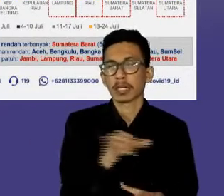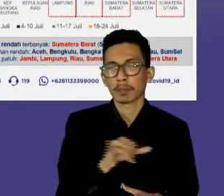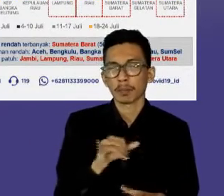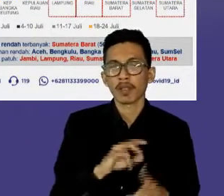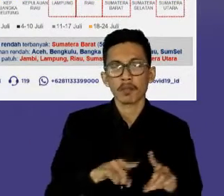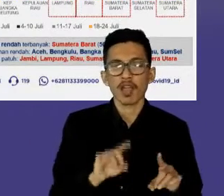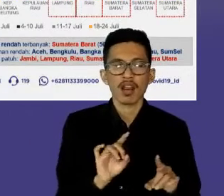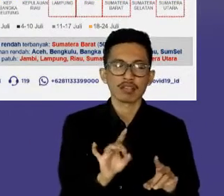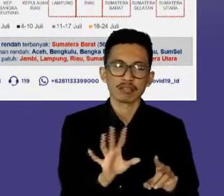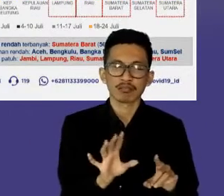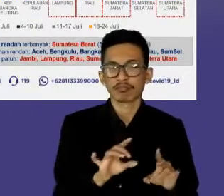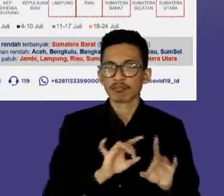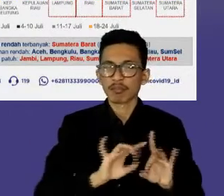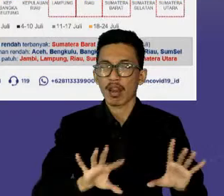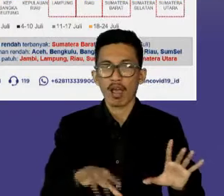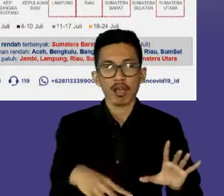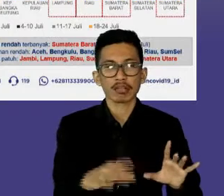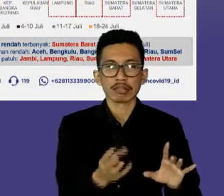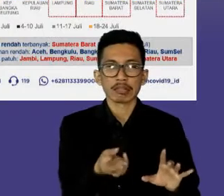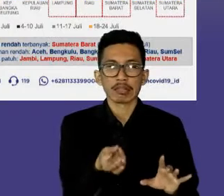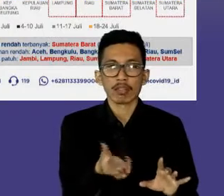gitu.